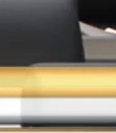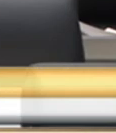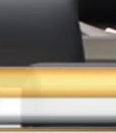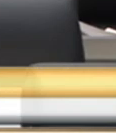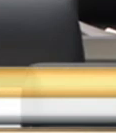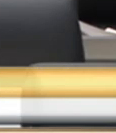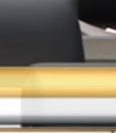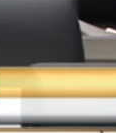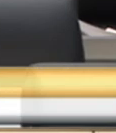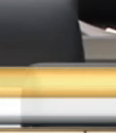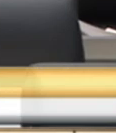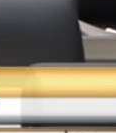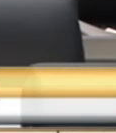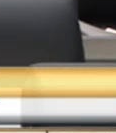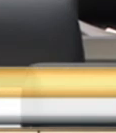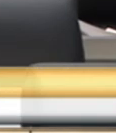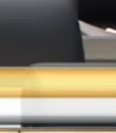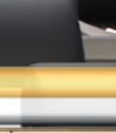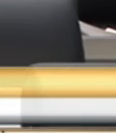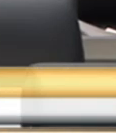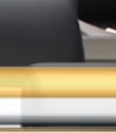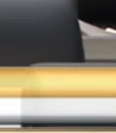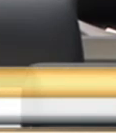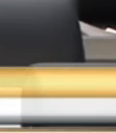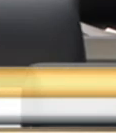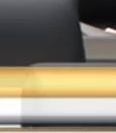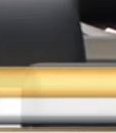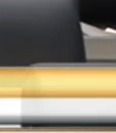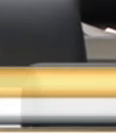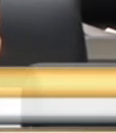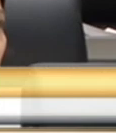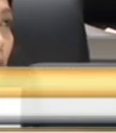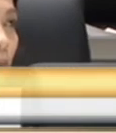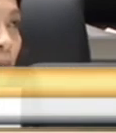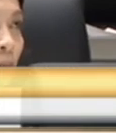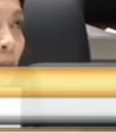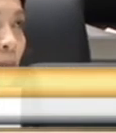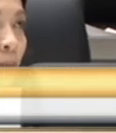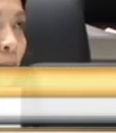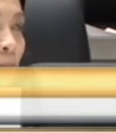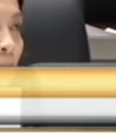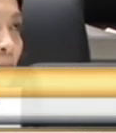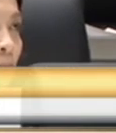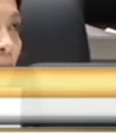ท่านกำลังจะทำกับคนตัวเล็กตัวน้อยมันไม่ยุติธรรม